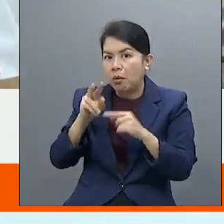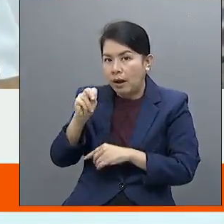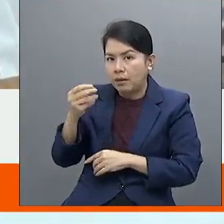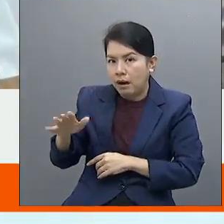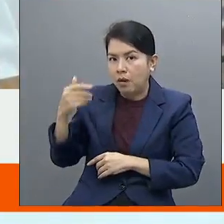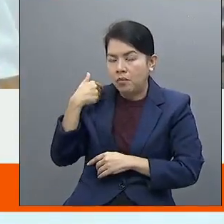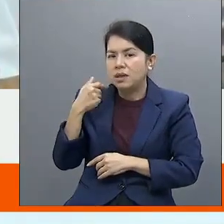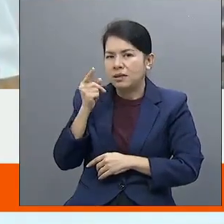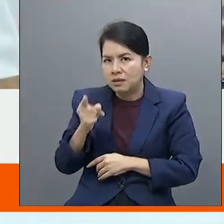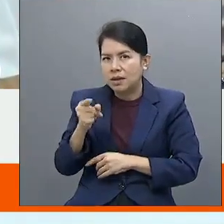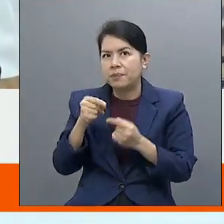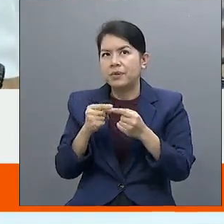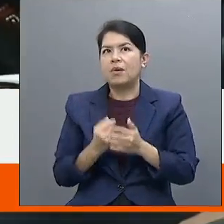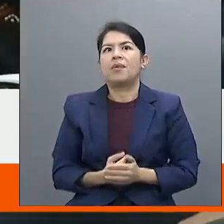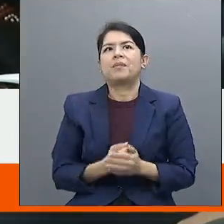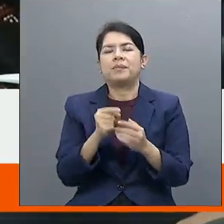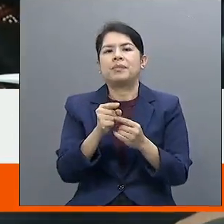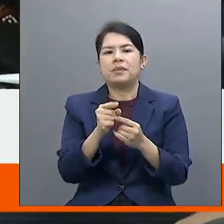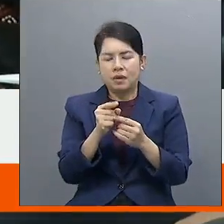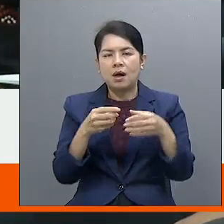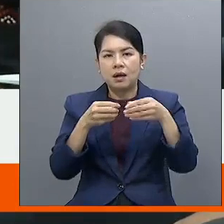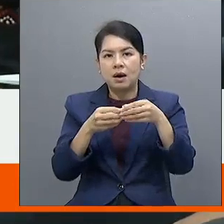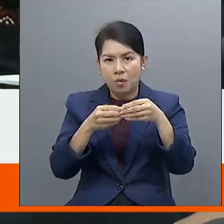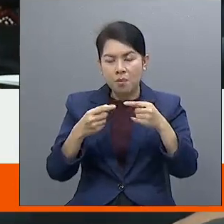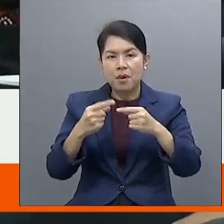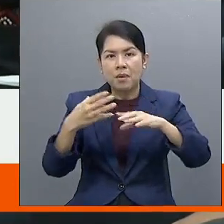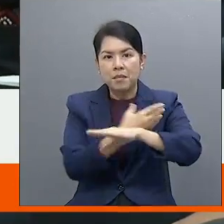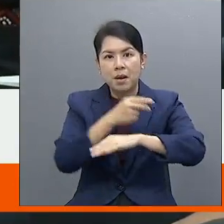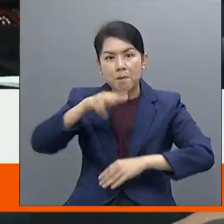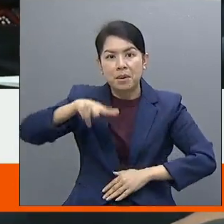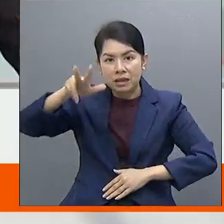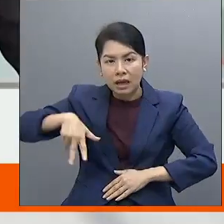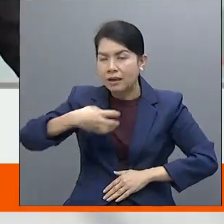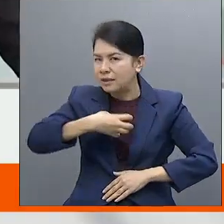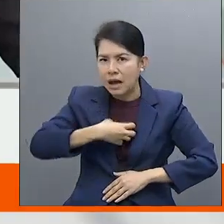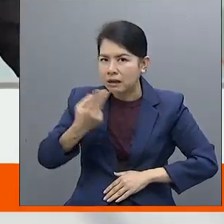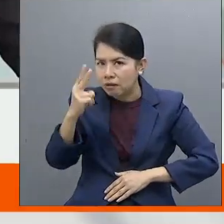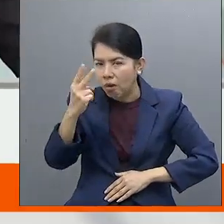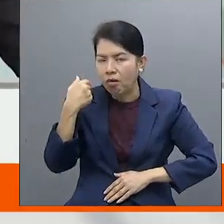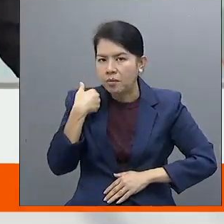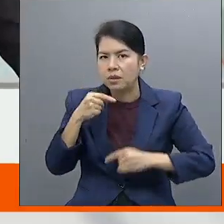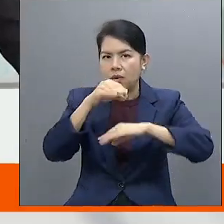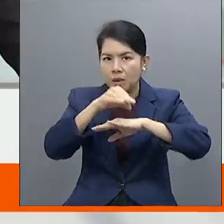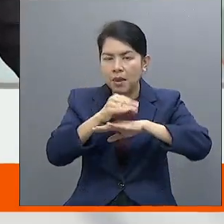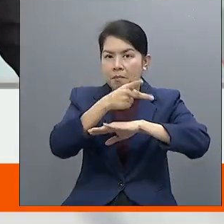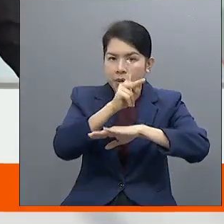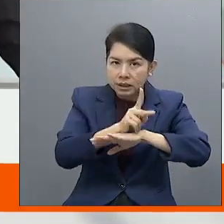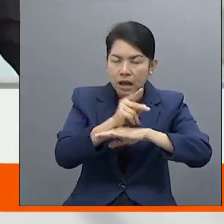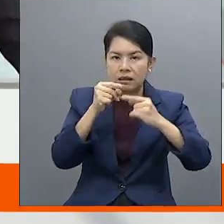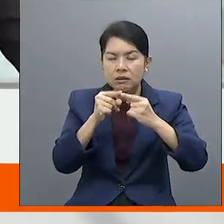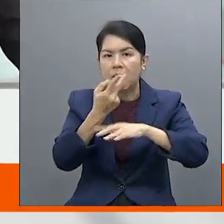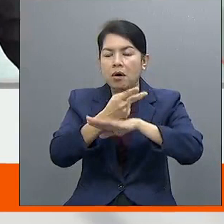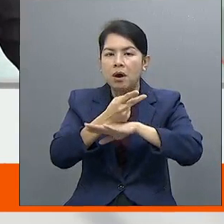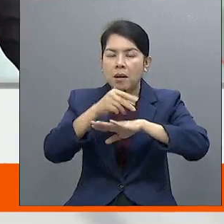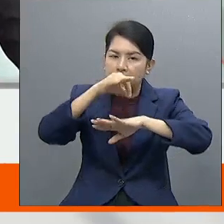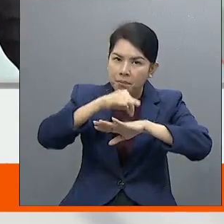ำแหน่งน ะ ประธานสภาด้วยนายกด้วยผมพูดอย่างนี้ดีกว่าง่ายง่าย อาจารย์คือตอนนี้เนี่ยเชื่อกันว่าการโหวตอาจจะมีขึ้นในวันที่4ก็จริง